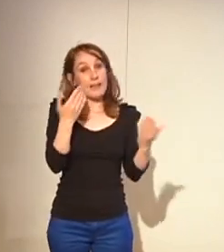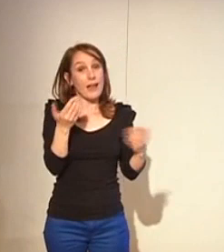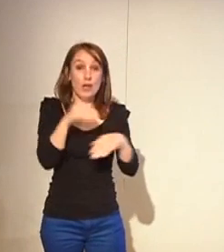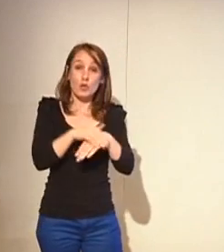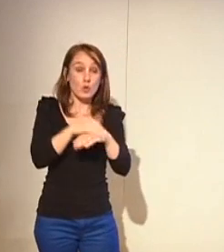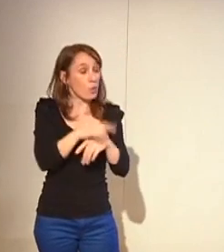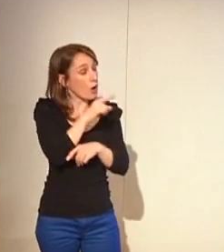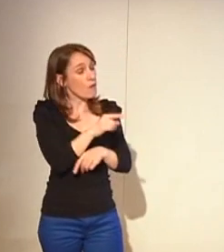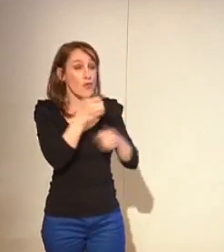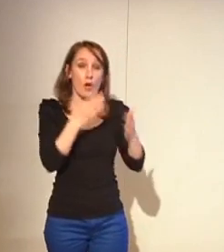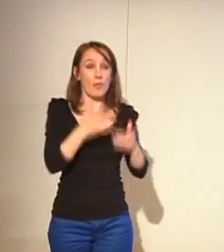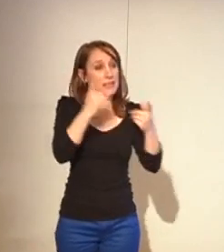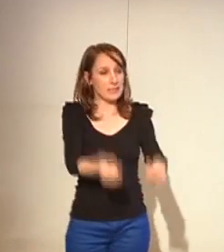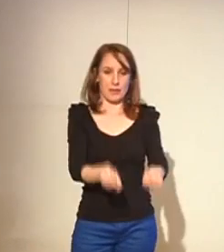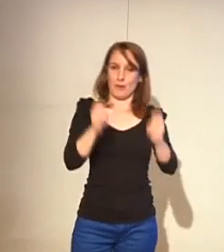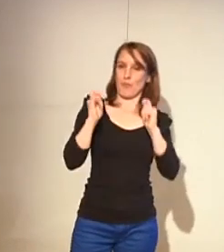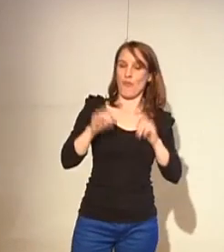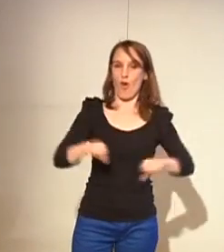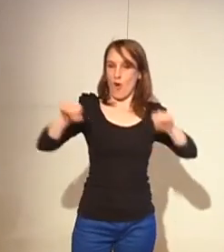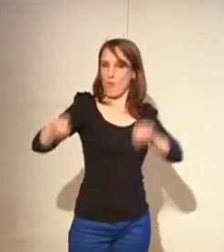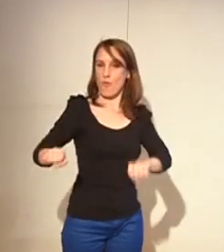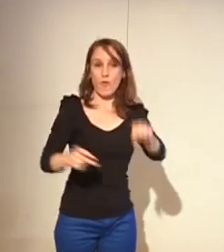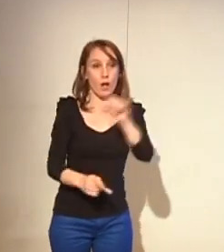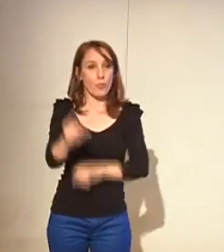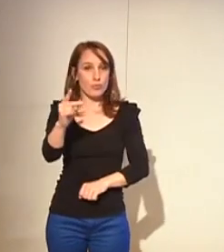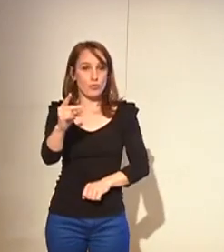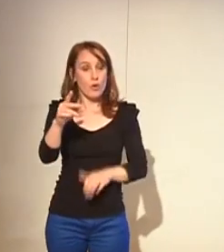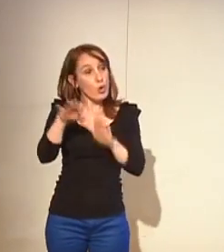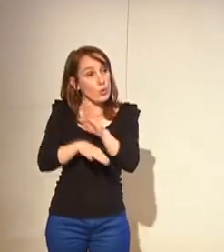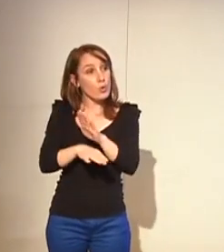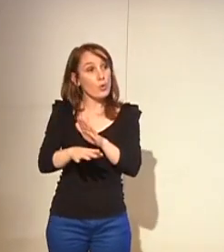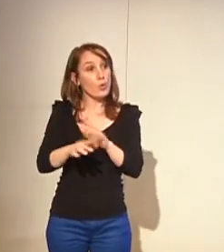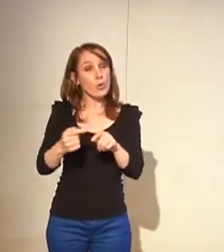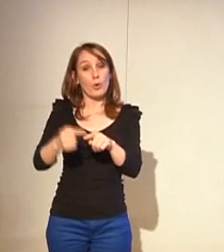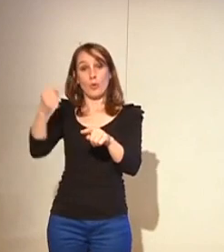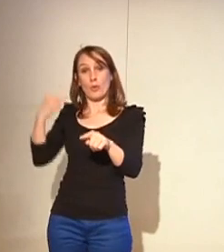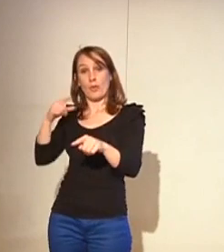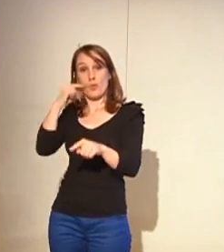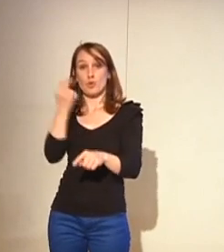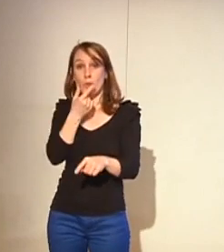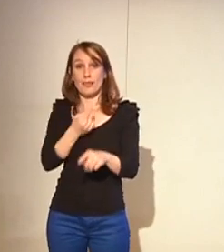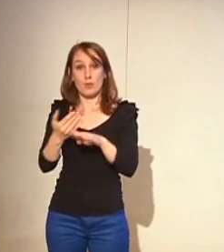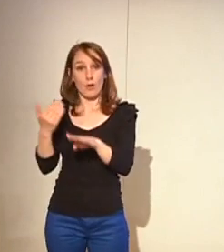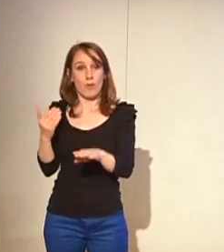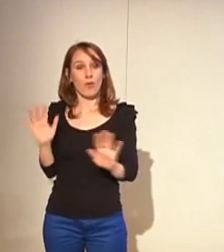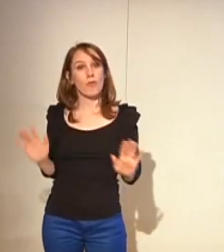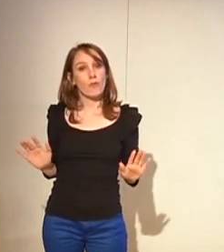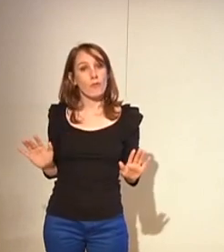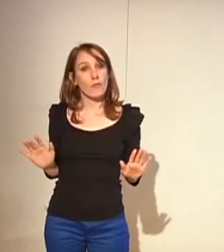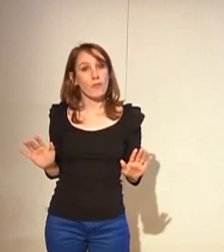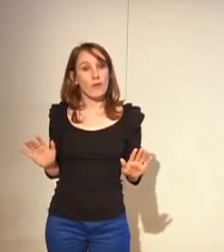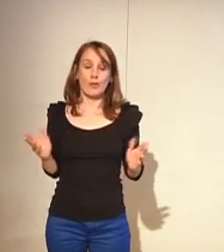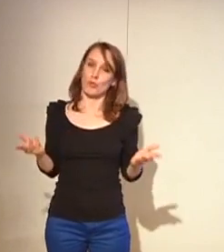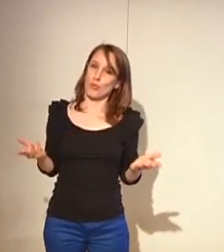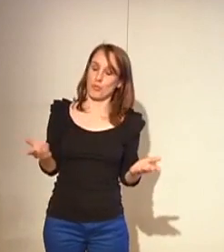octroyez davantage de pouvoir que ne l'avit votre prédécesseur donc effectivement de ce